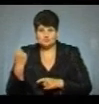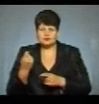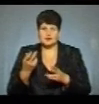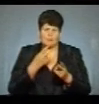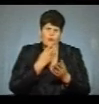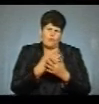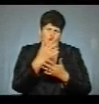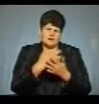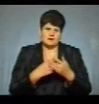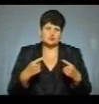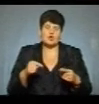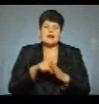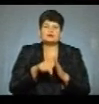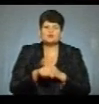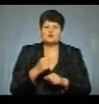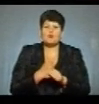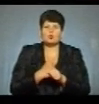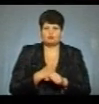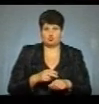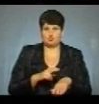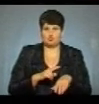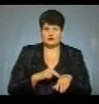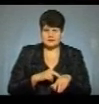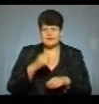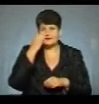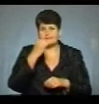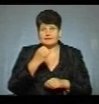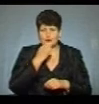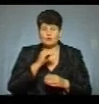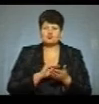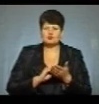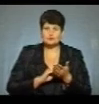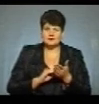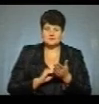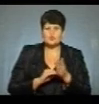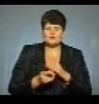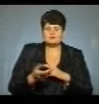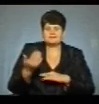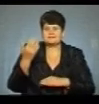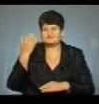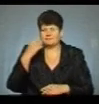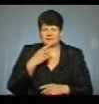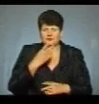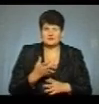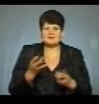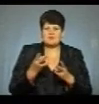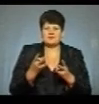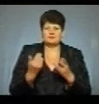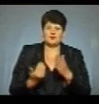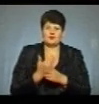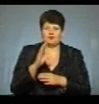що характеризують роботу поліції. В першу чергу дякую журналістам, окунули мене в минуле. Треба поновити